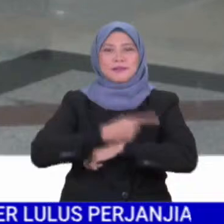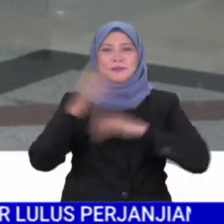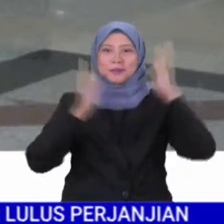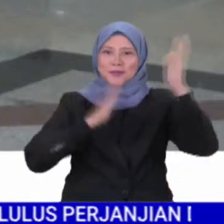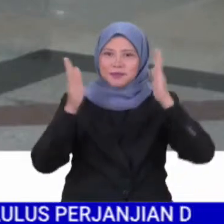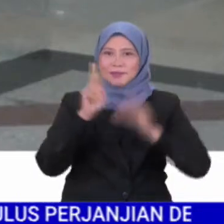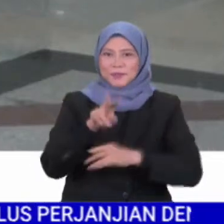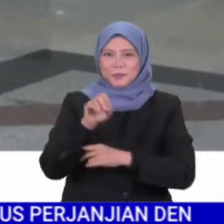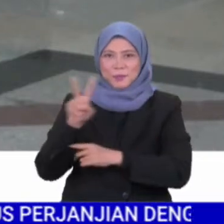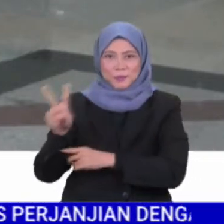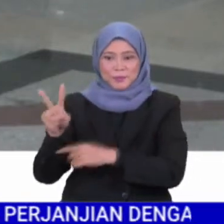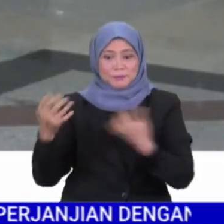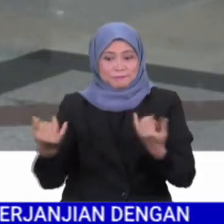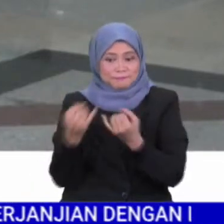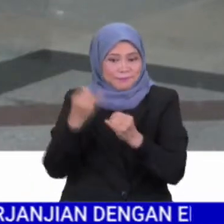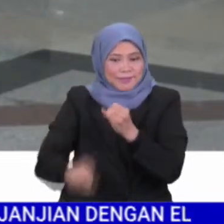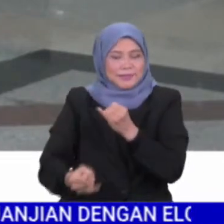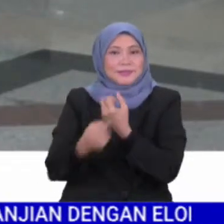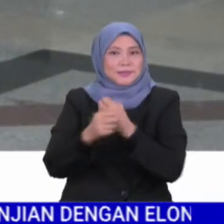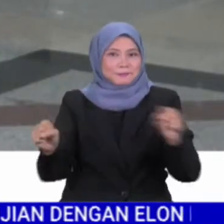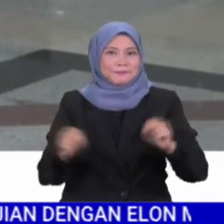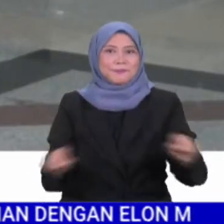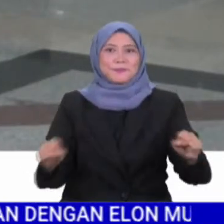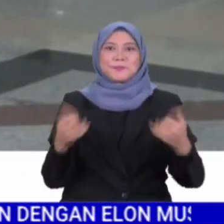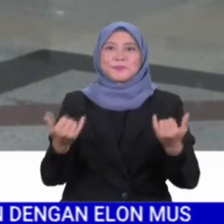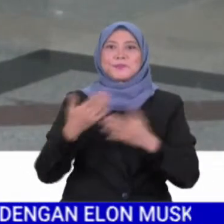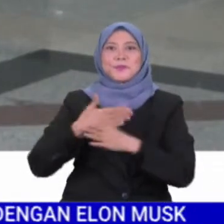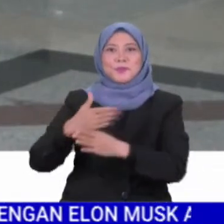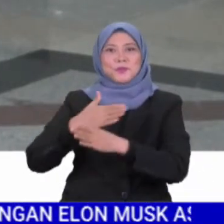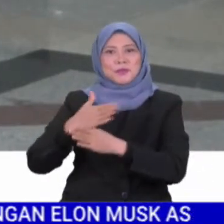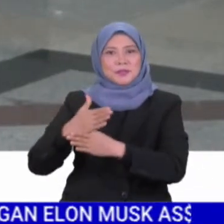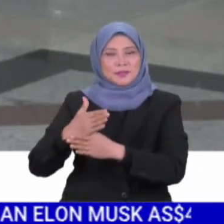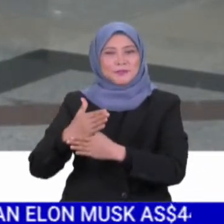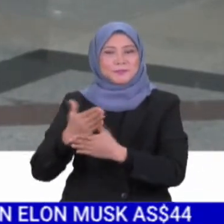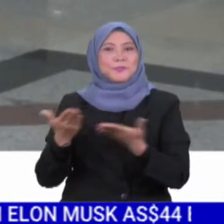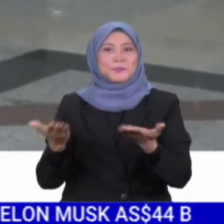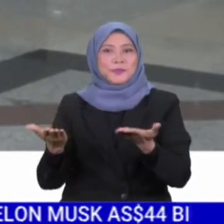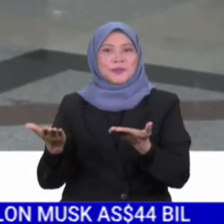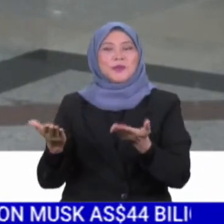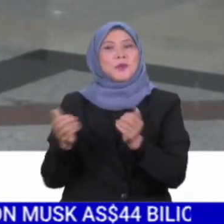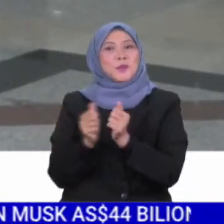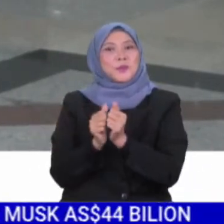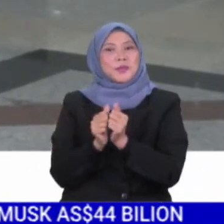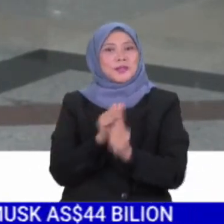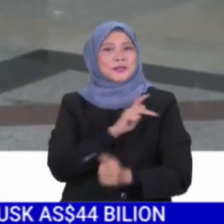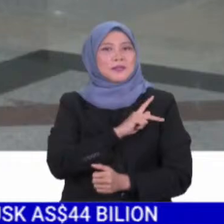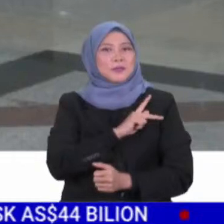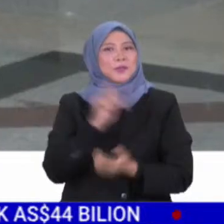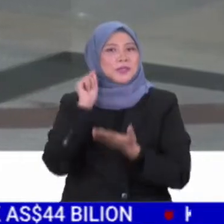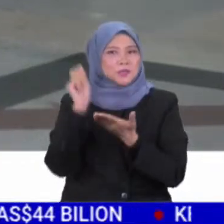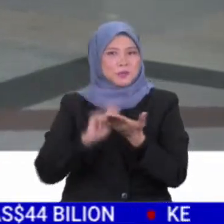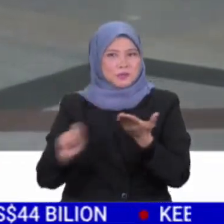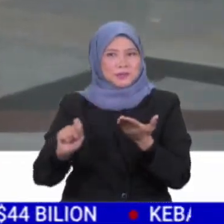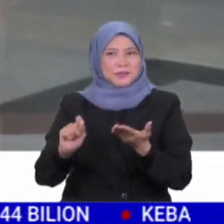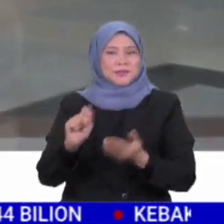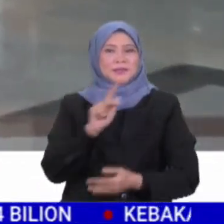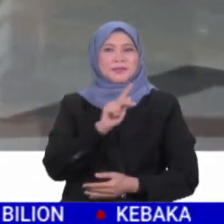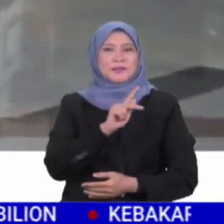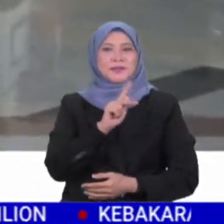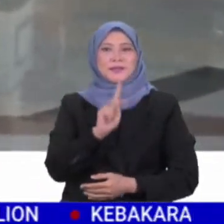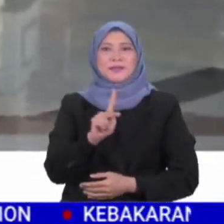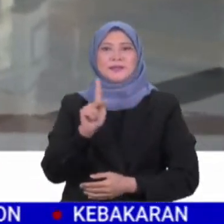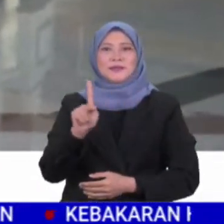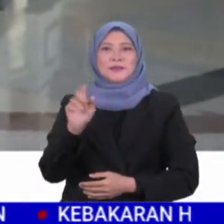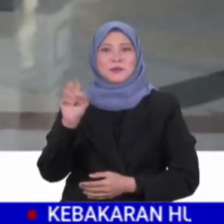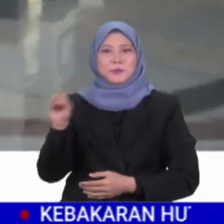di peringkat akhir persiapannya. Jadi untuk berkongsi mengenai persiapan ini, saya bersama dengan Ketua Setiausaha Kementerian Komunikasi dan